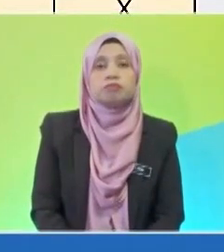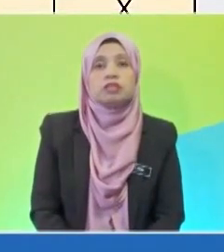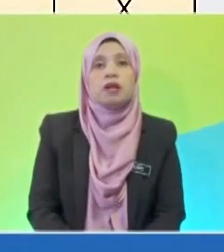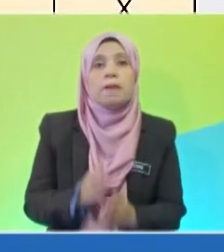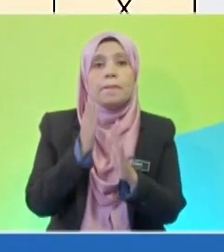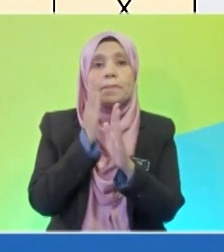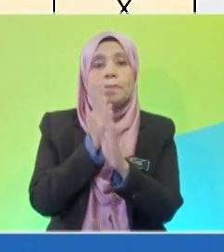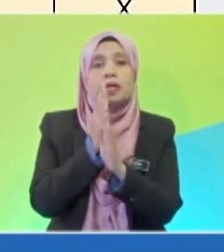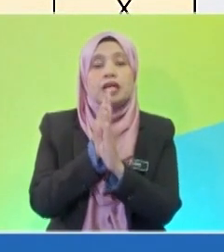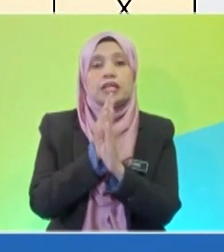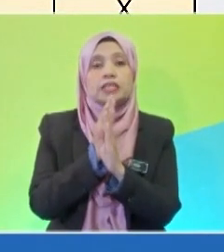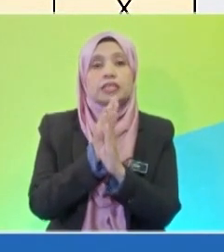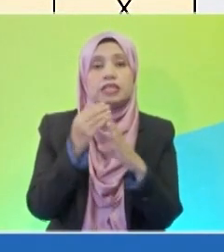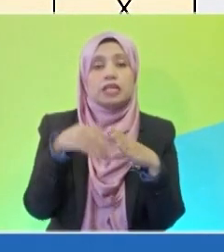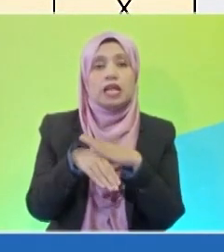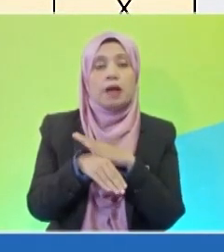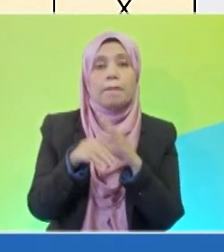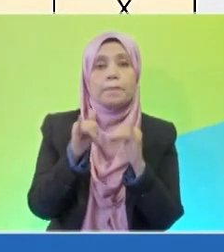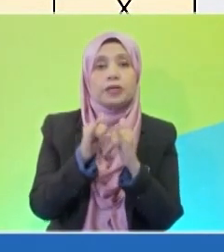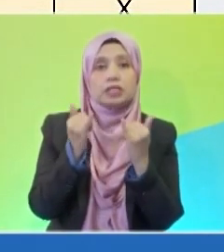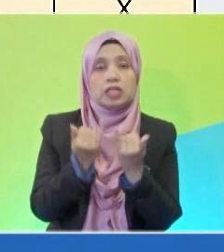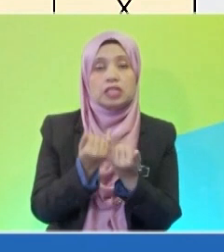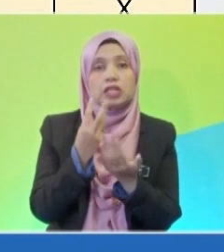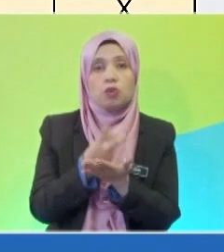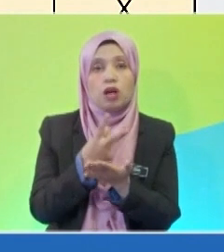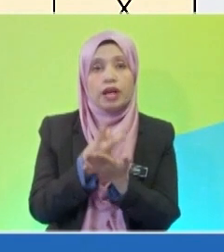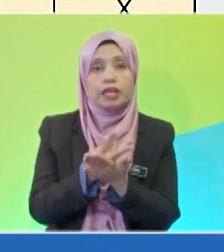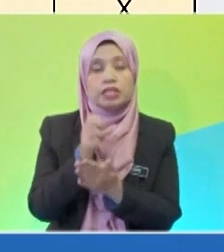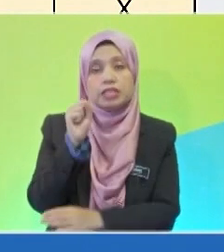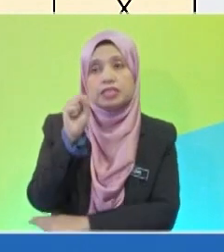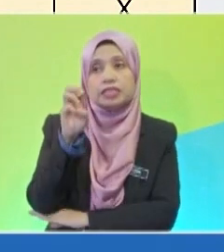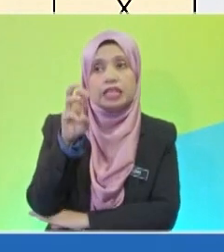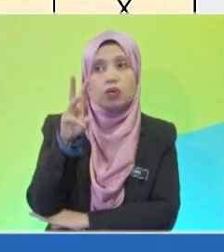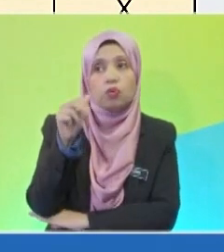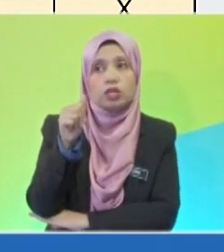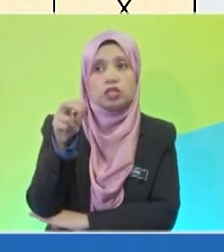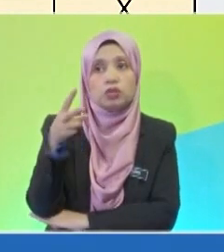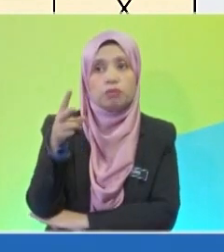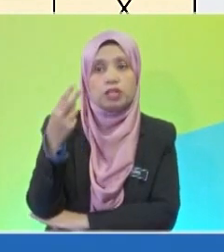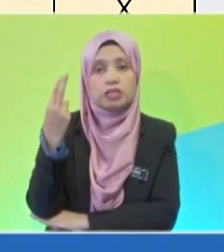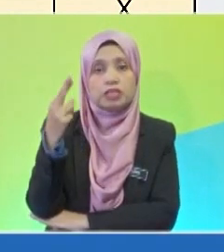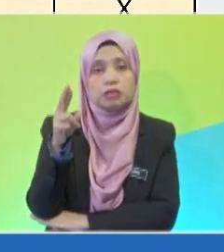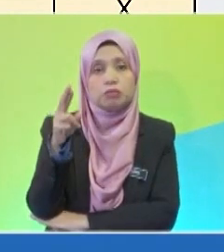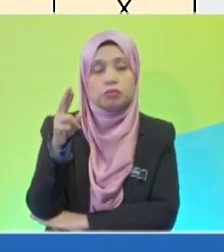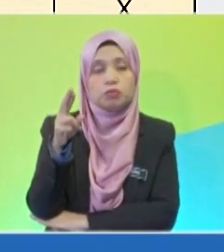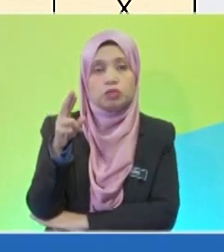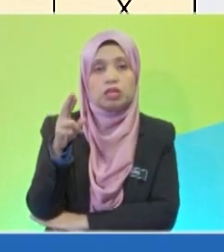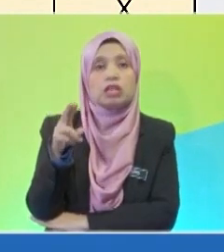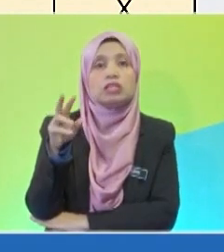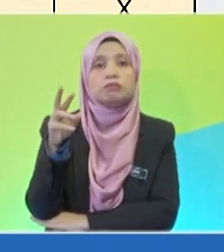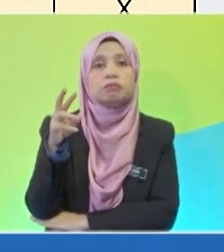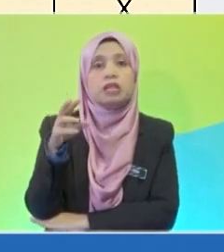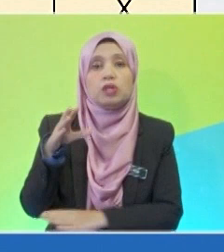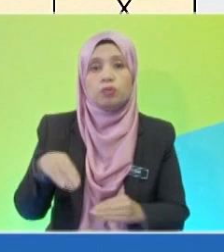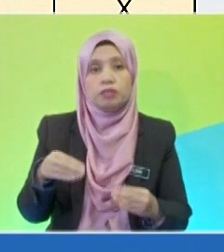pelarasan dalam penyata kewangan. Sewa RM12,000, promosi RM6,000. Sewa belum terima RM1,000,